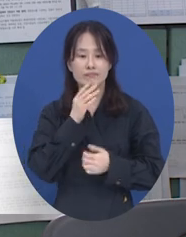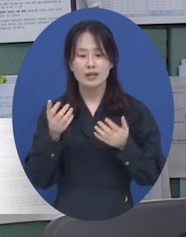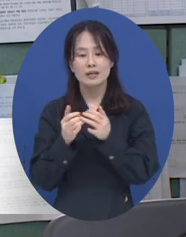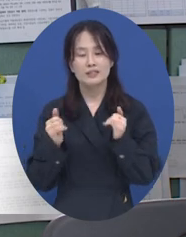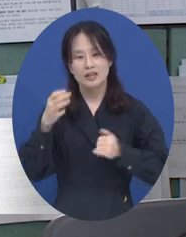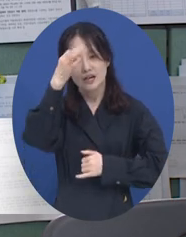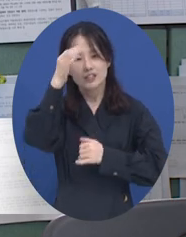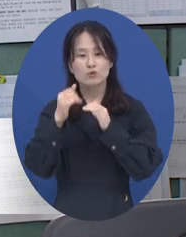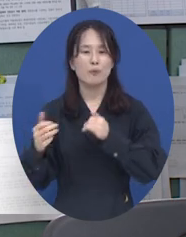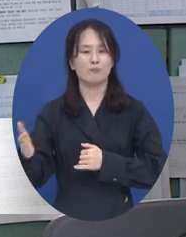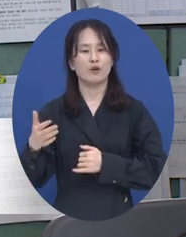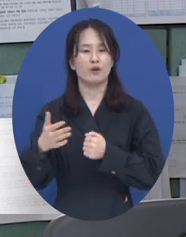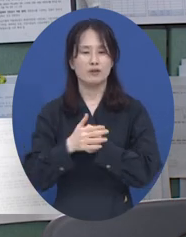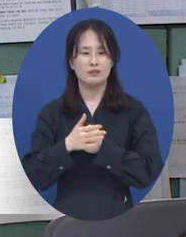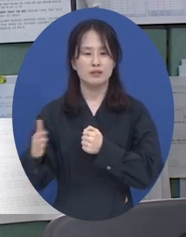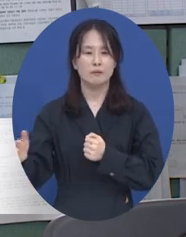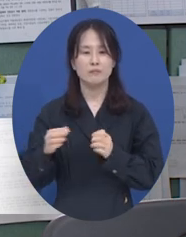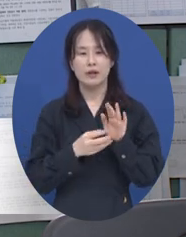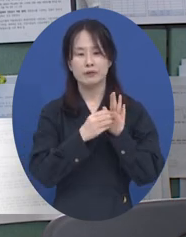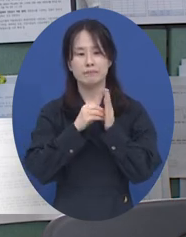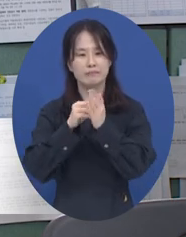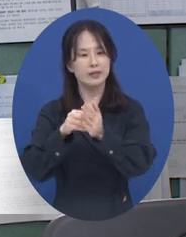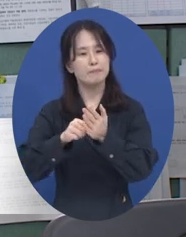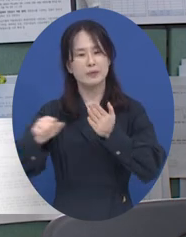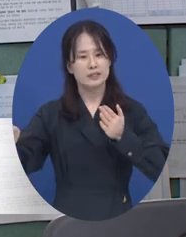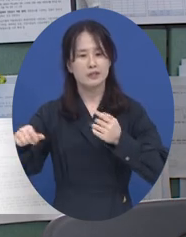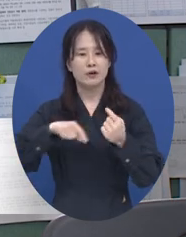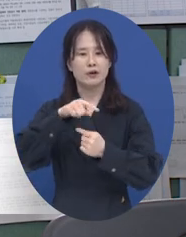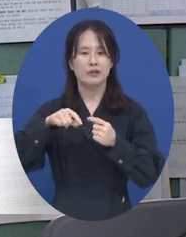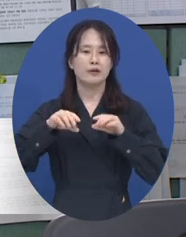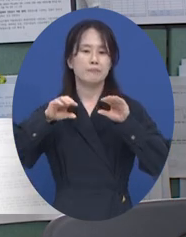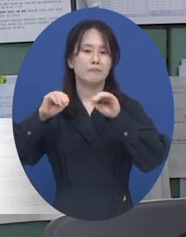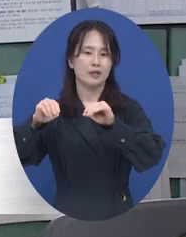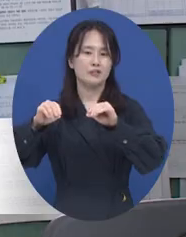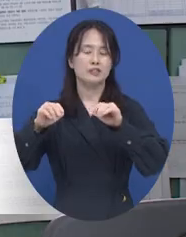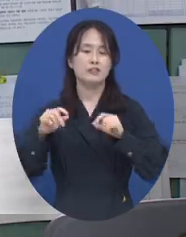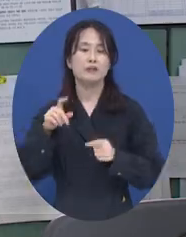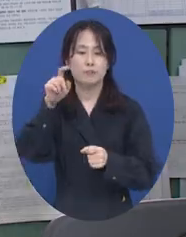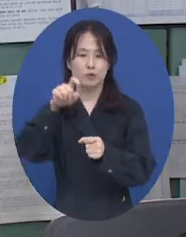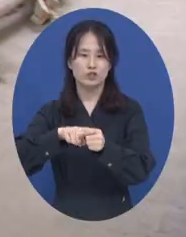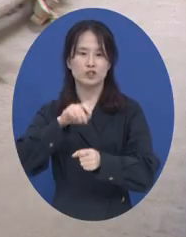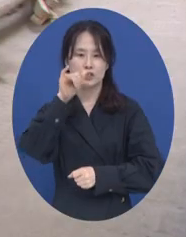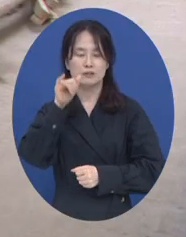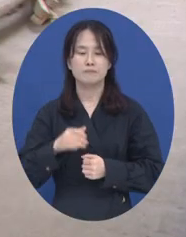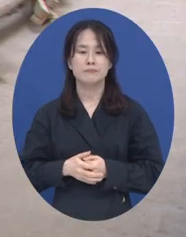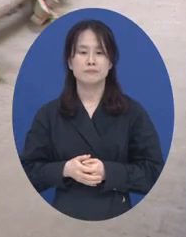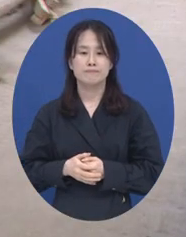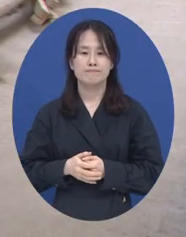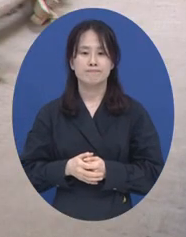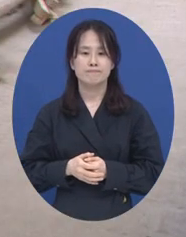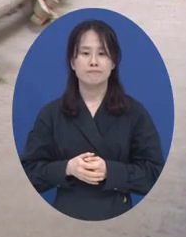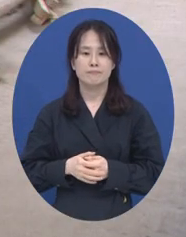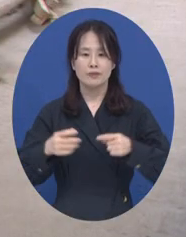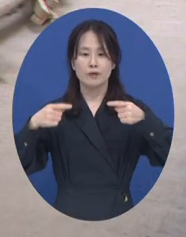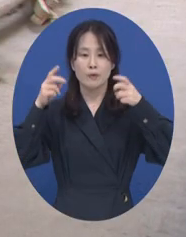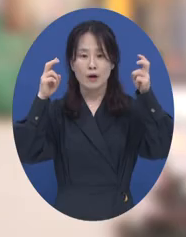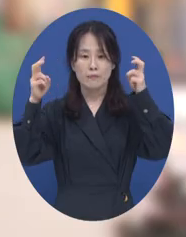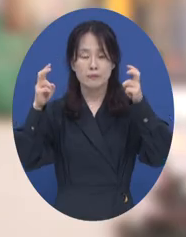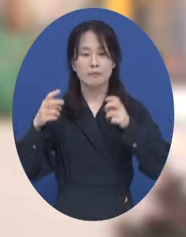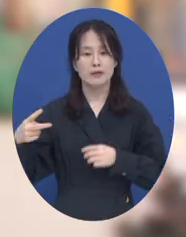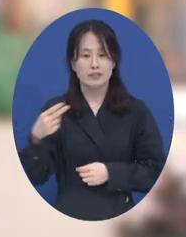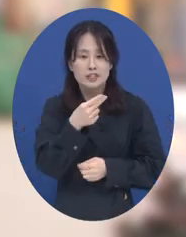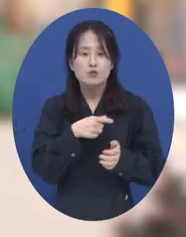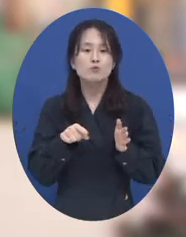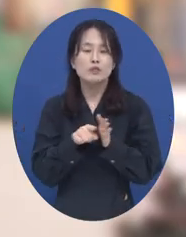기술적 없기 때문에 2000에서 배제하고 영업정지처분 하겠다라는 그런 취지 구요 경기도가 페이퍼컴퍼니 근절을